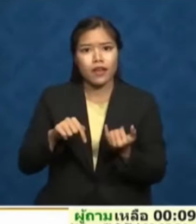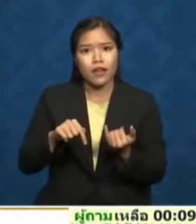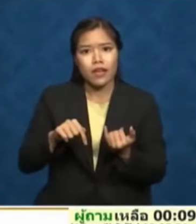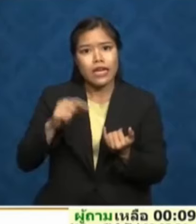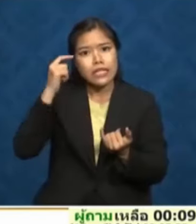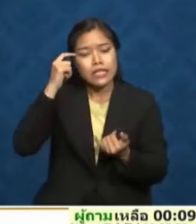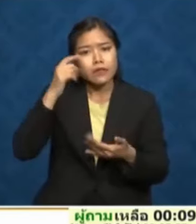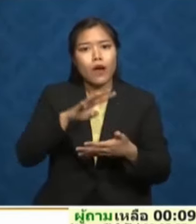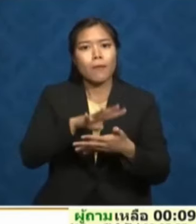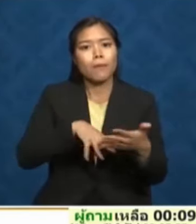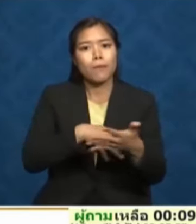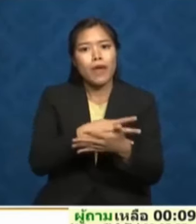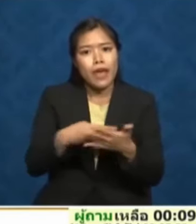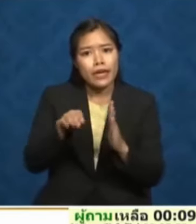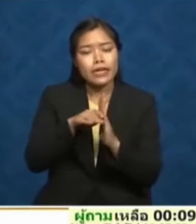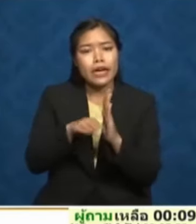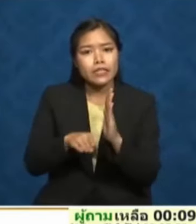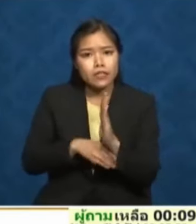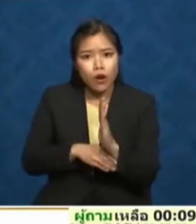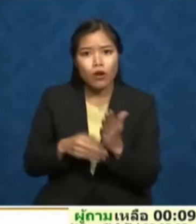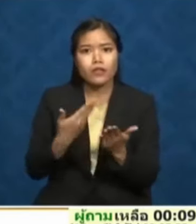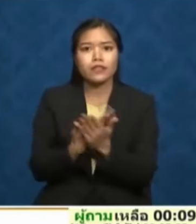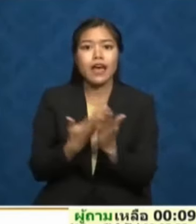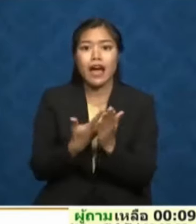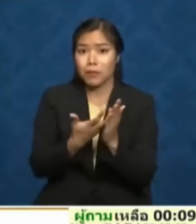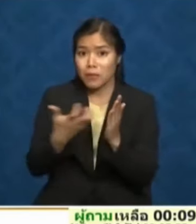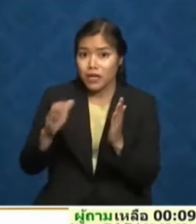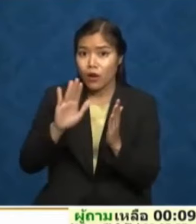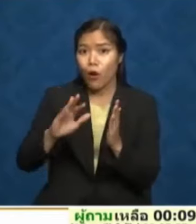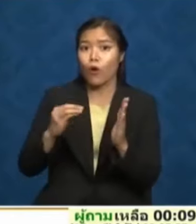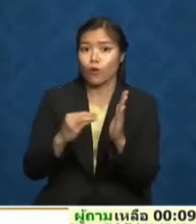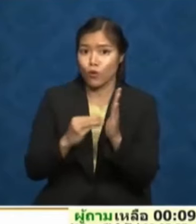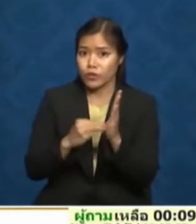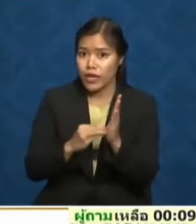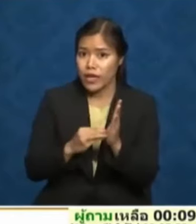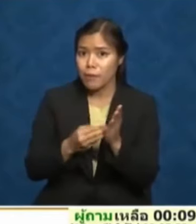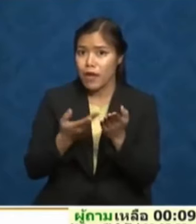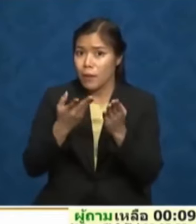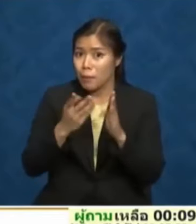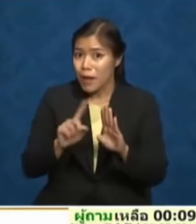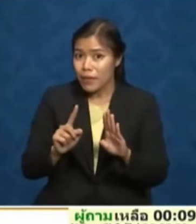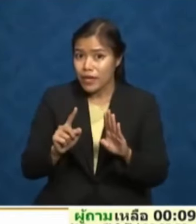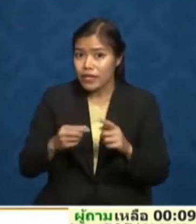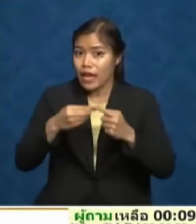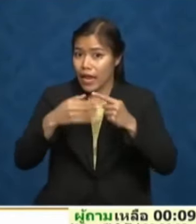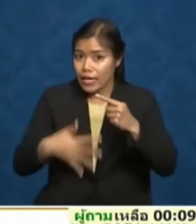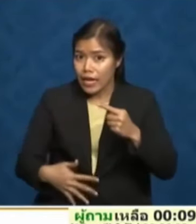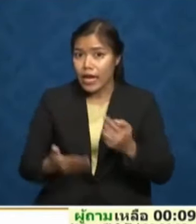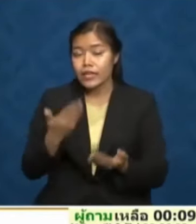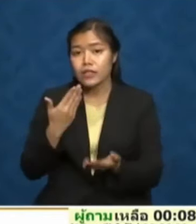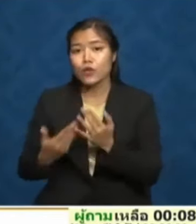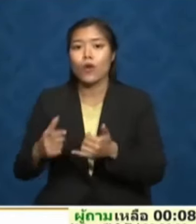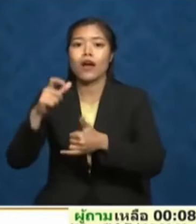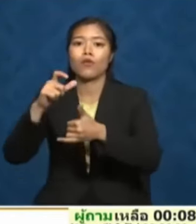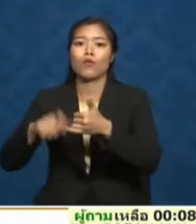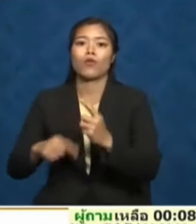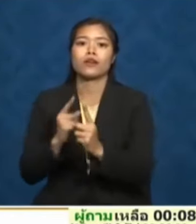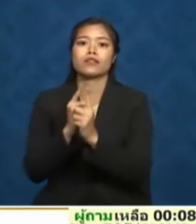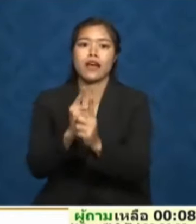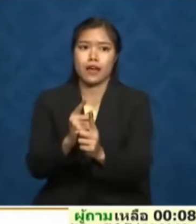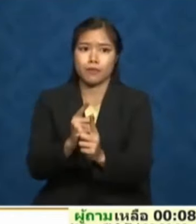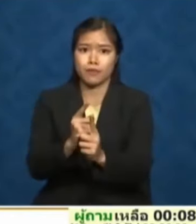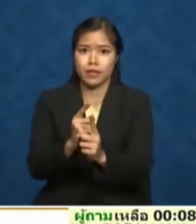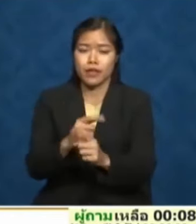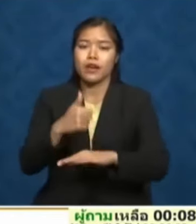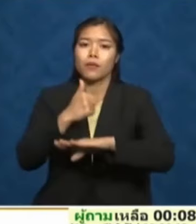จ่ายเงินของคลินิกชุมชนอบอุ่นในพื้นที่กรุงเทพมหานครเป็นแบบรายหัวตามที่ผู้อำนวยการเขตสุขภาพที่